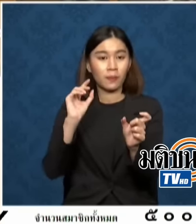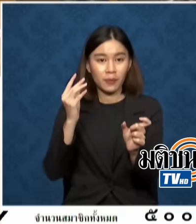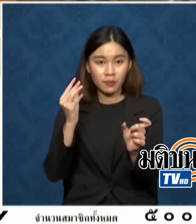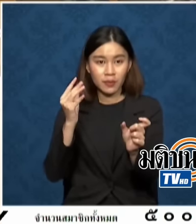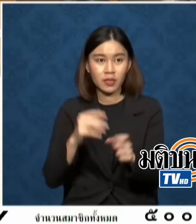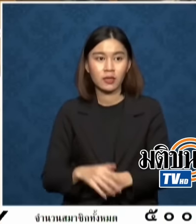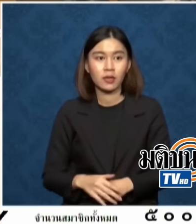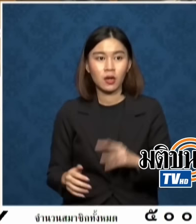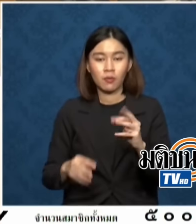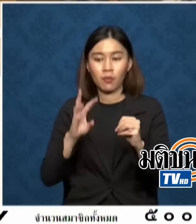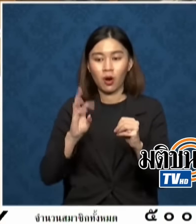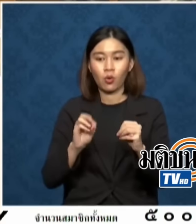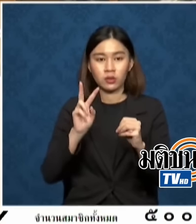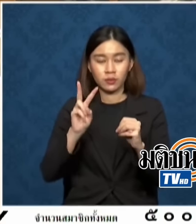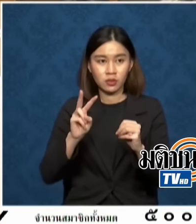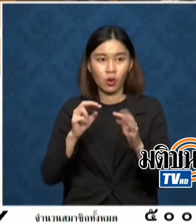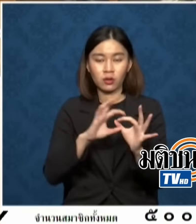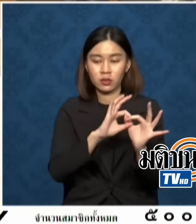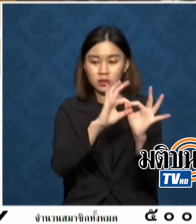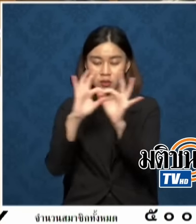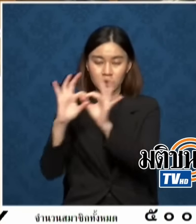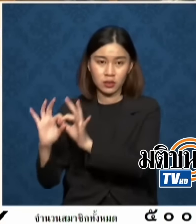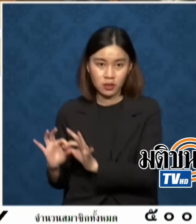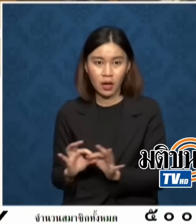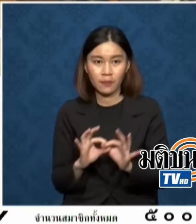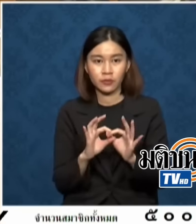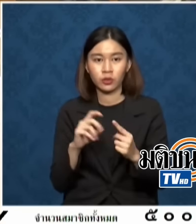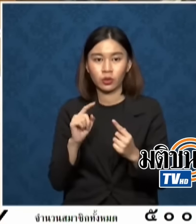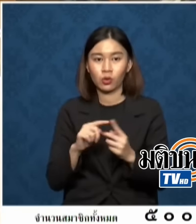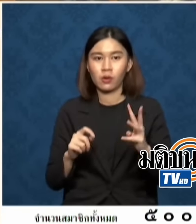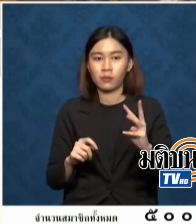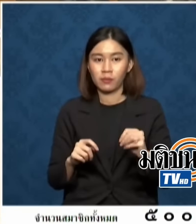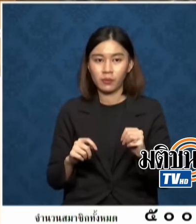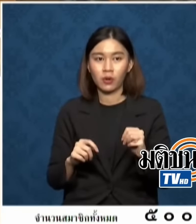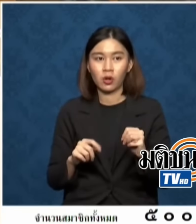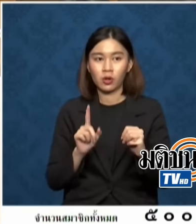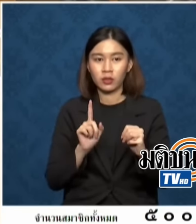มาตรา62จะล้อไปที่มาตรา